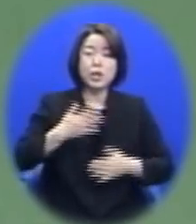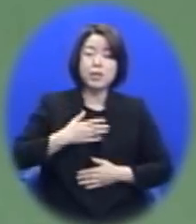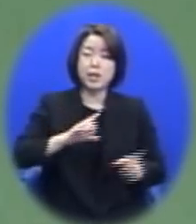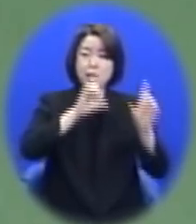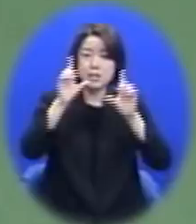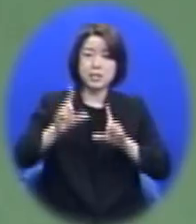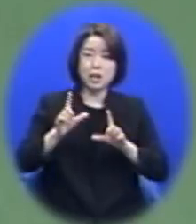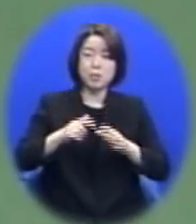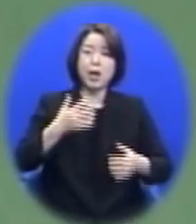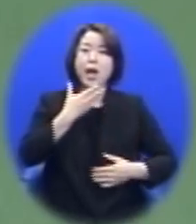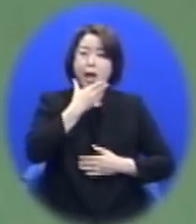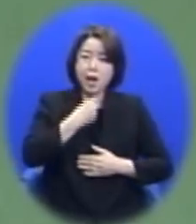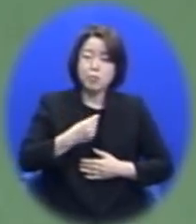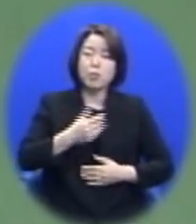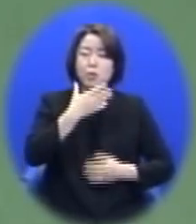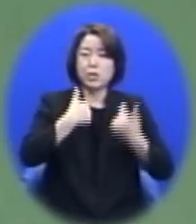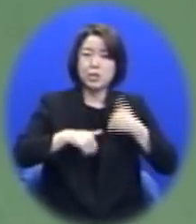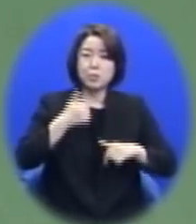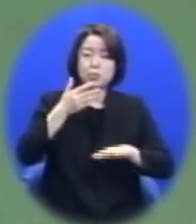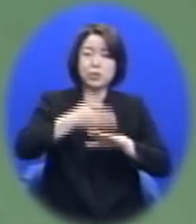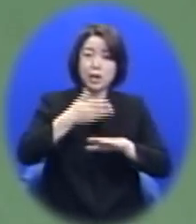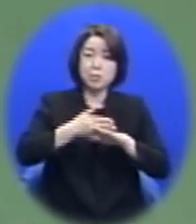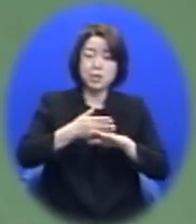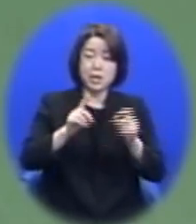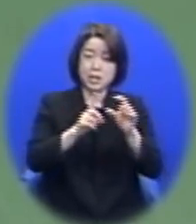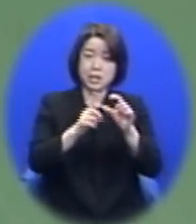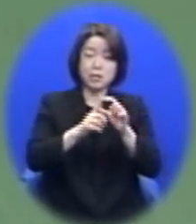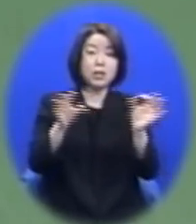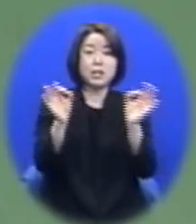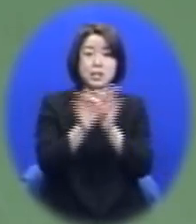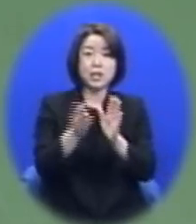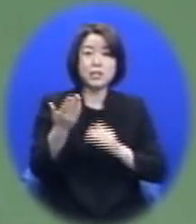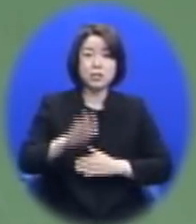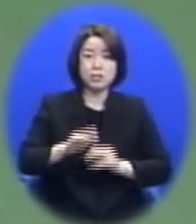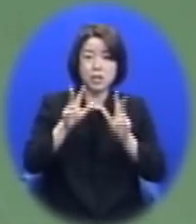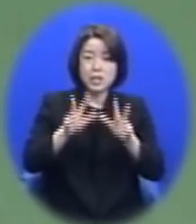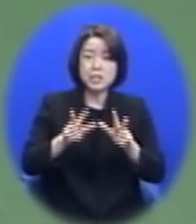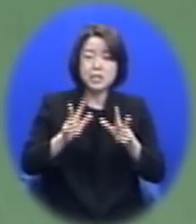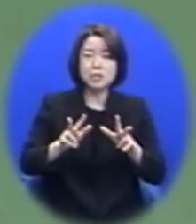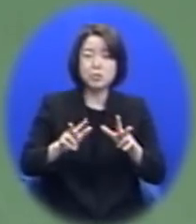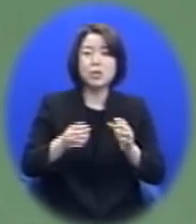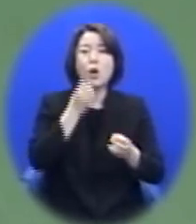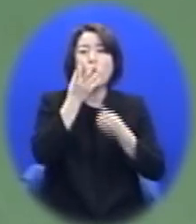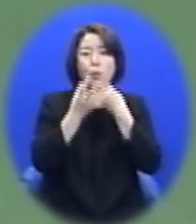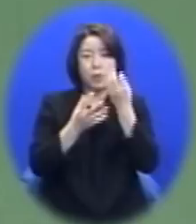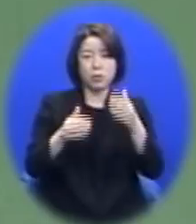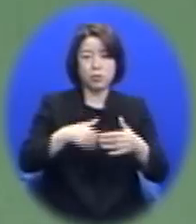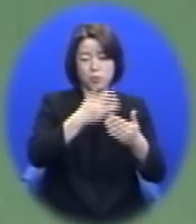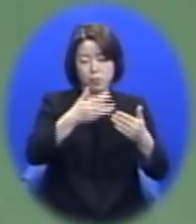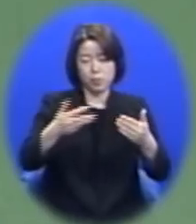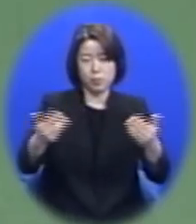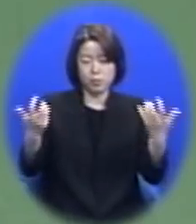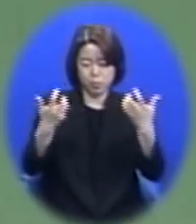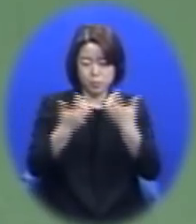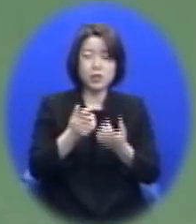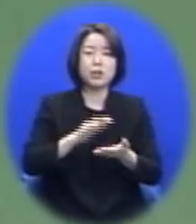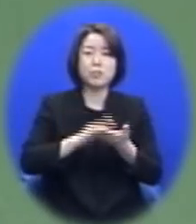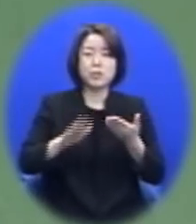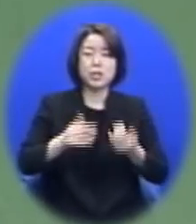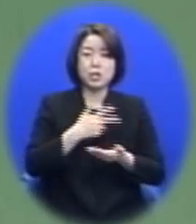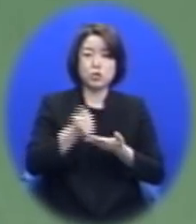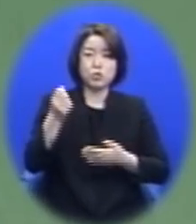기쁨, 감사의 말들이 사라진 단어들이었는데 지금은 제 입술에서 고백으로 흘러넘칩니다. 주님 앞에